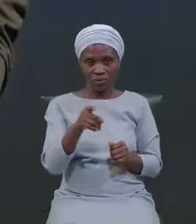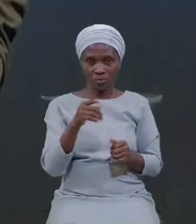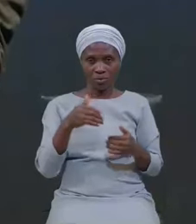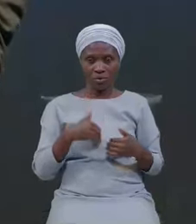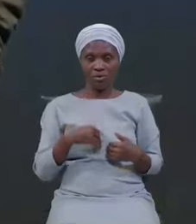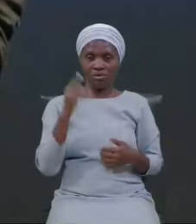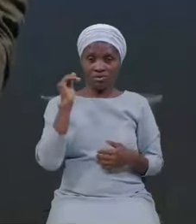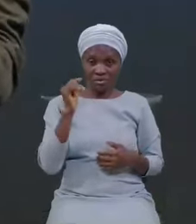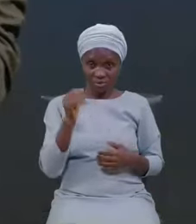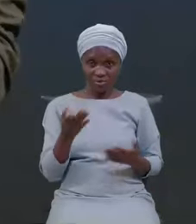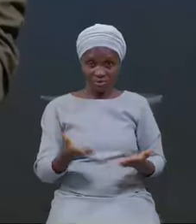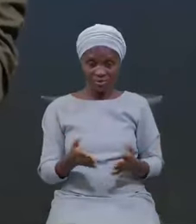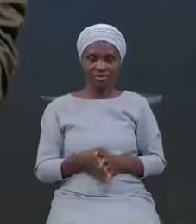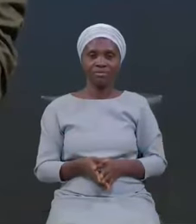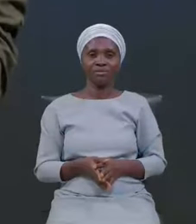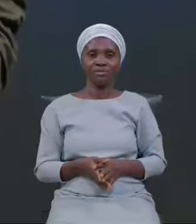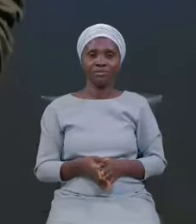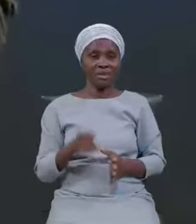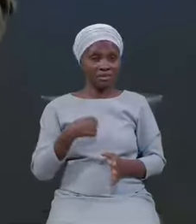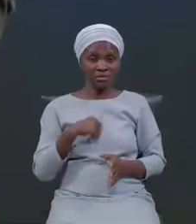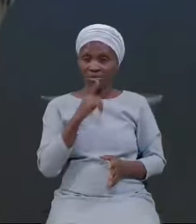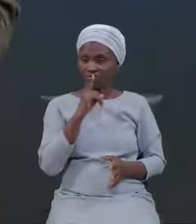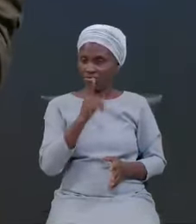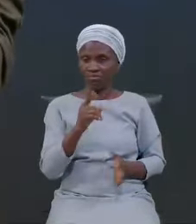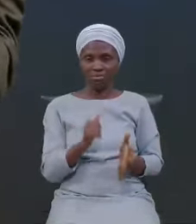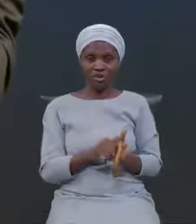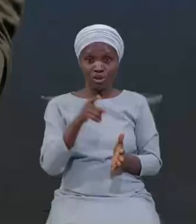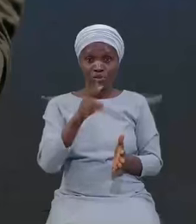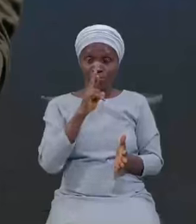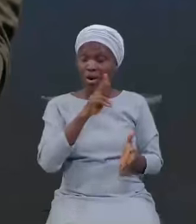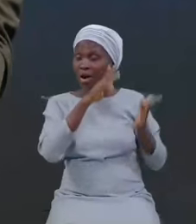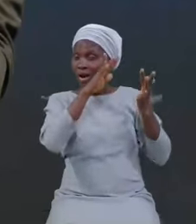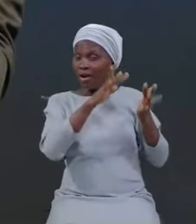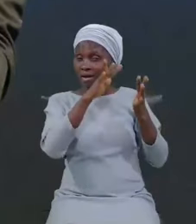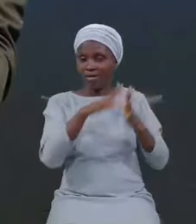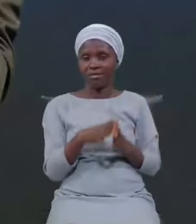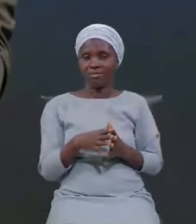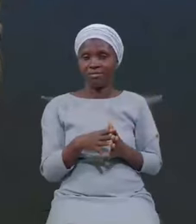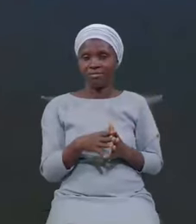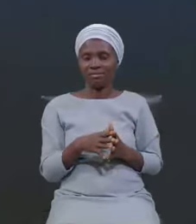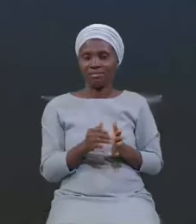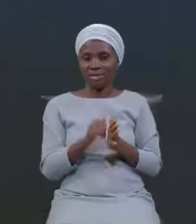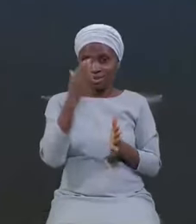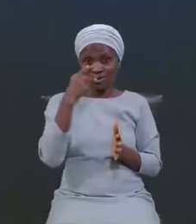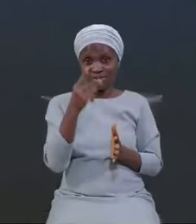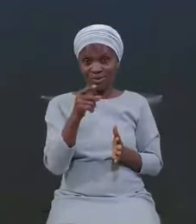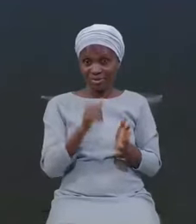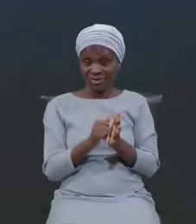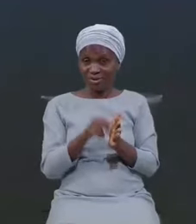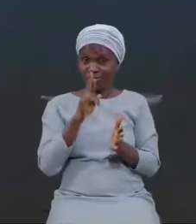sûr que vous espérez votre miracle, parce que votre miracle vous parviendra. C'est